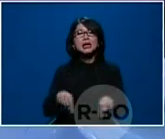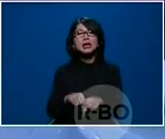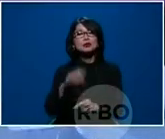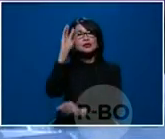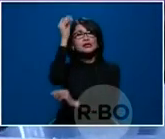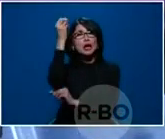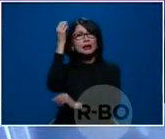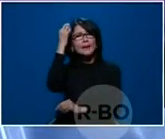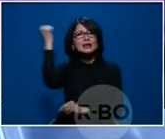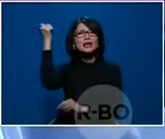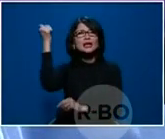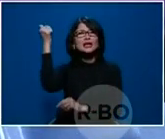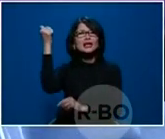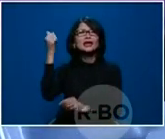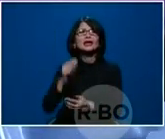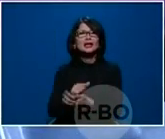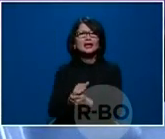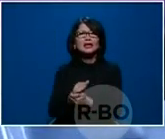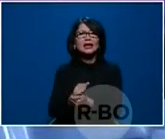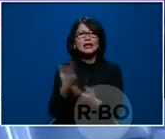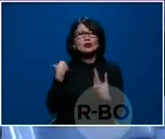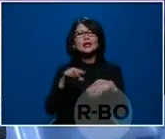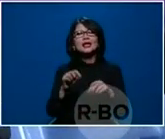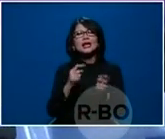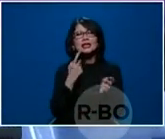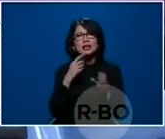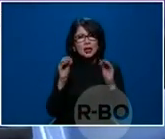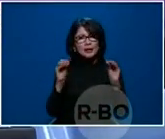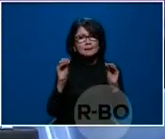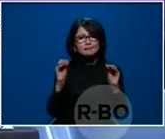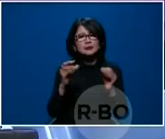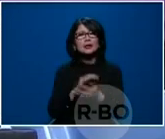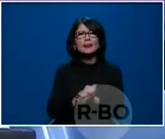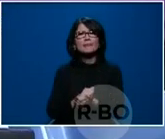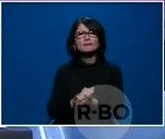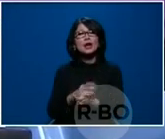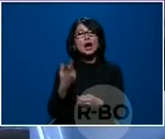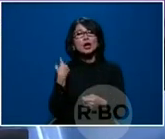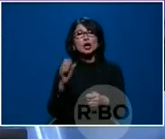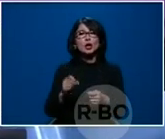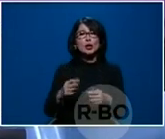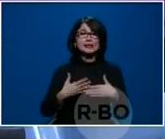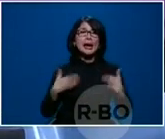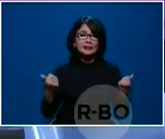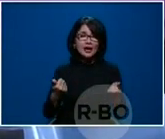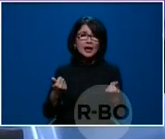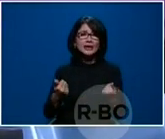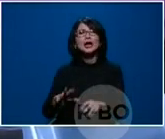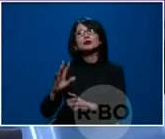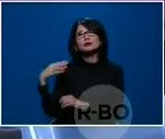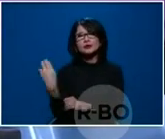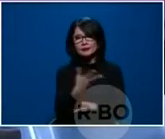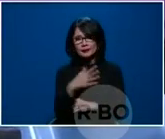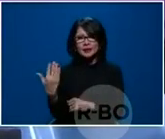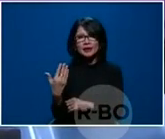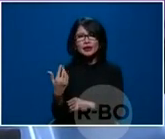ada education report bicara KJS ada medical report bicara transportasi bicara Bagaimana ini juga